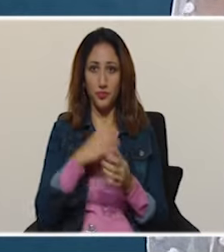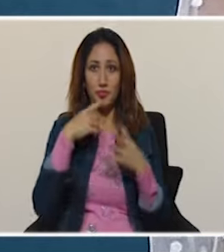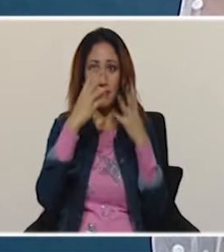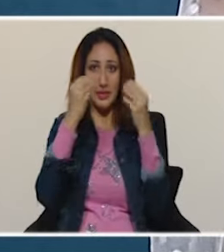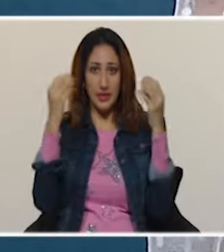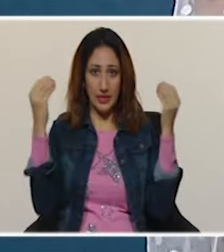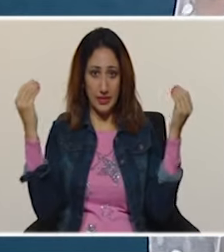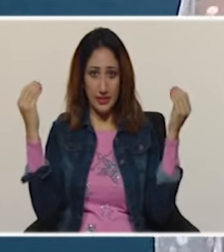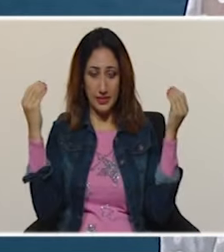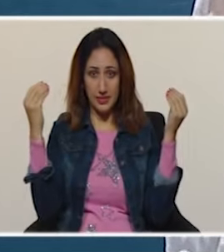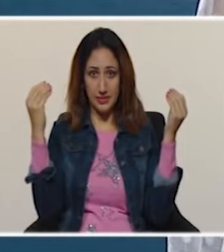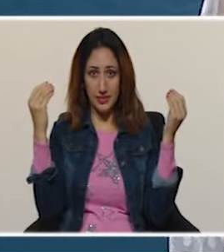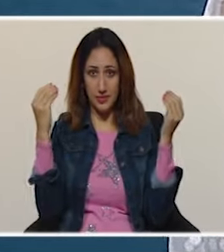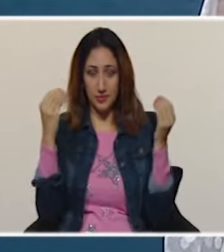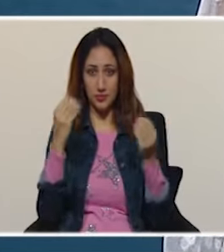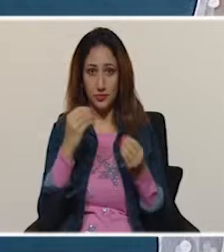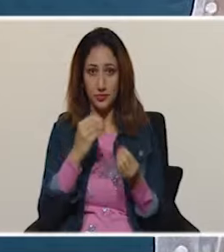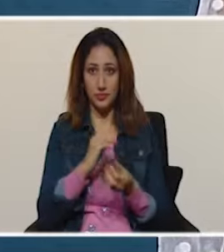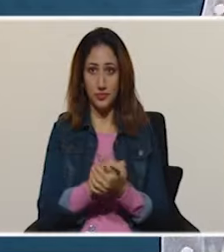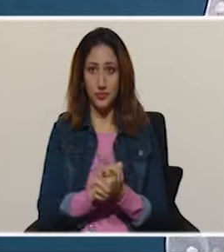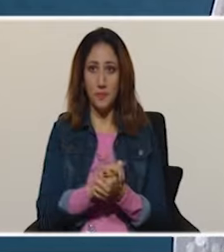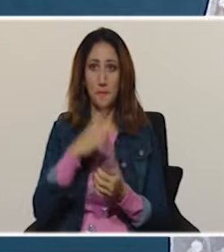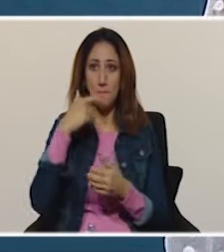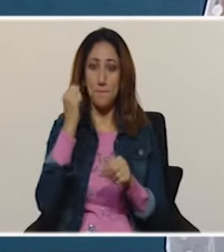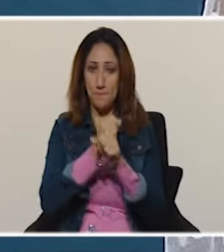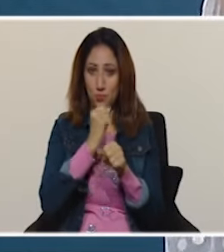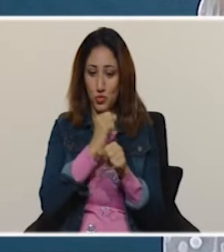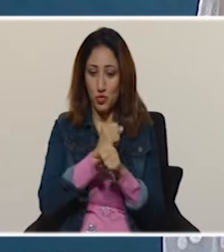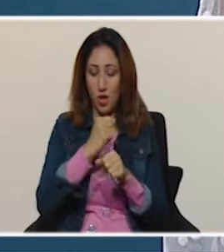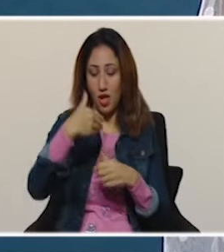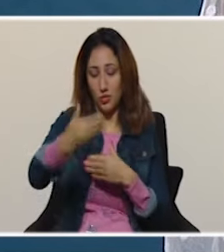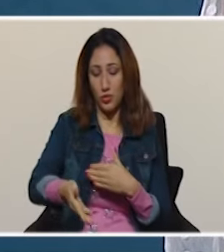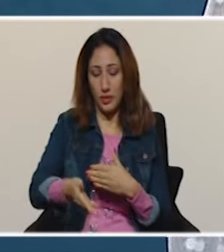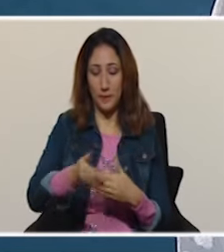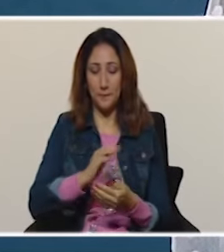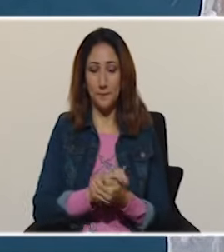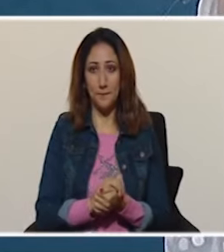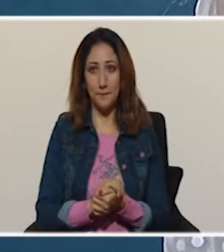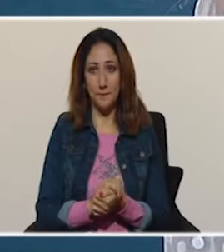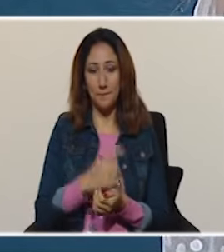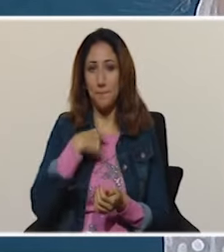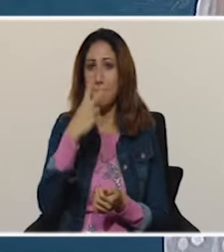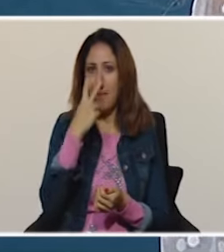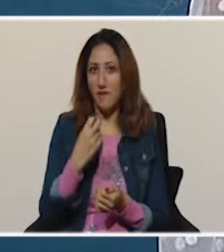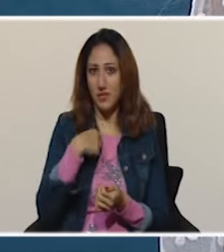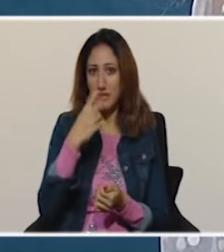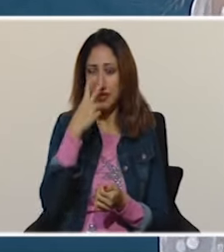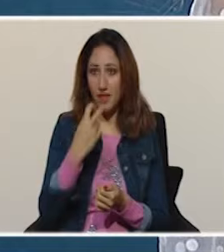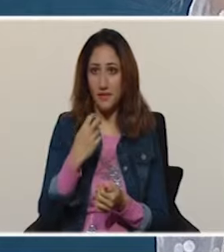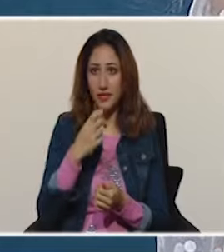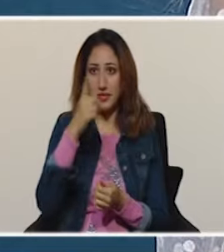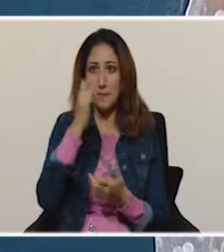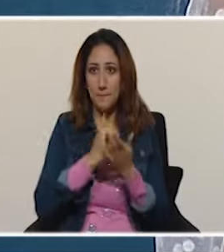ايوه هم اللي بيشغلوني أيوة. لو هم قاعدين قدامي انا اللي بشغلهم لا كنت شقيه بس كنت بركز يعني انا مثلا ام